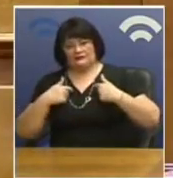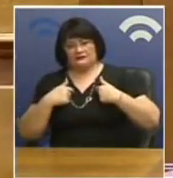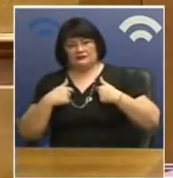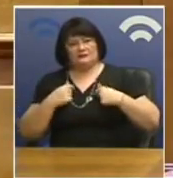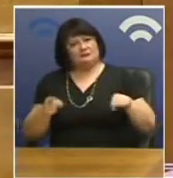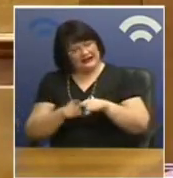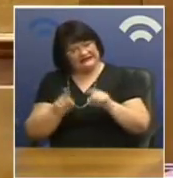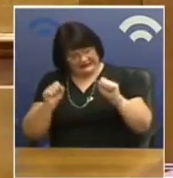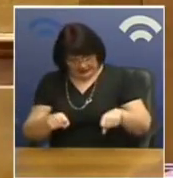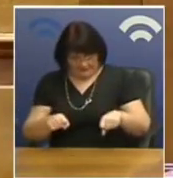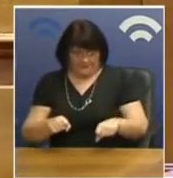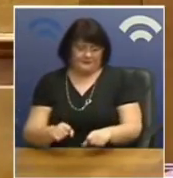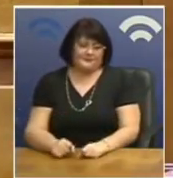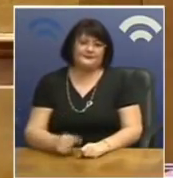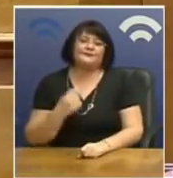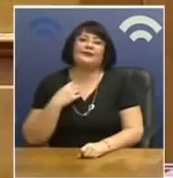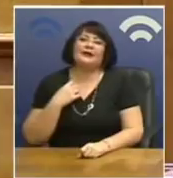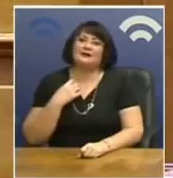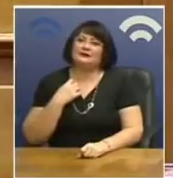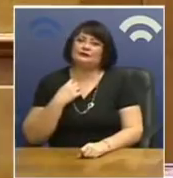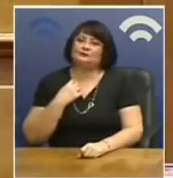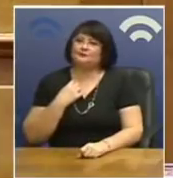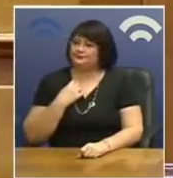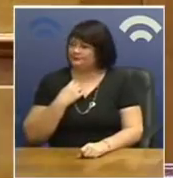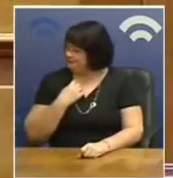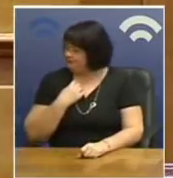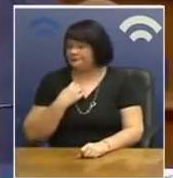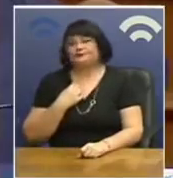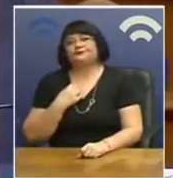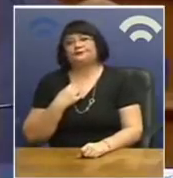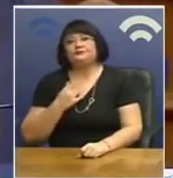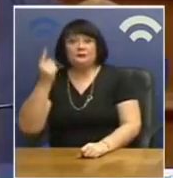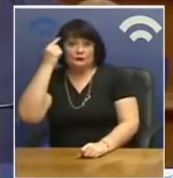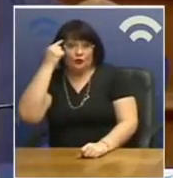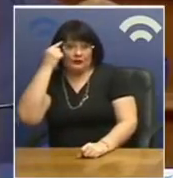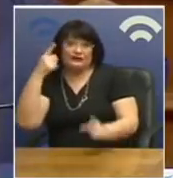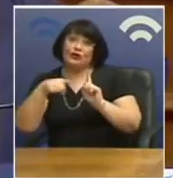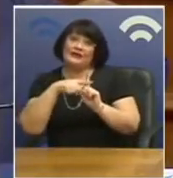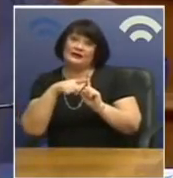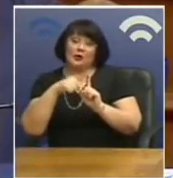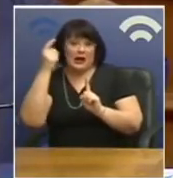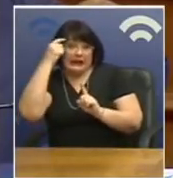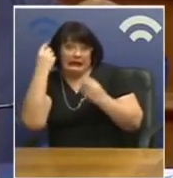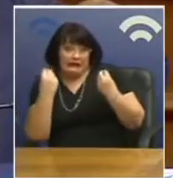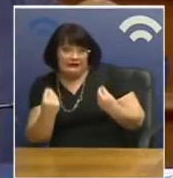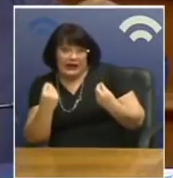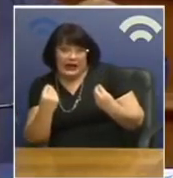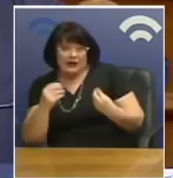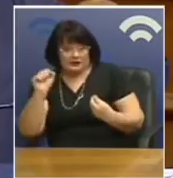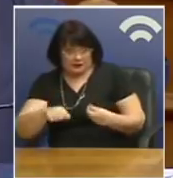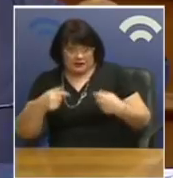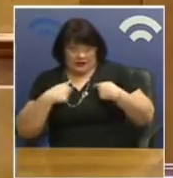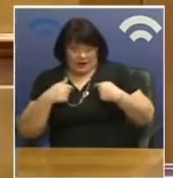ομολογία λέει, και αυτό είναι ένα βήμα θετικό, αν κατάλαβα καλά, γιατί μπορεί να μην κατάλαβα καλά, ότι συμφωνείτε μαζί μας ότι